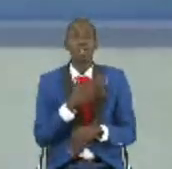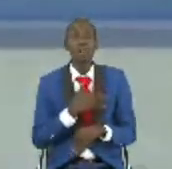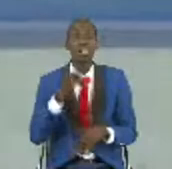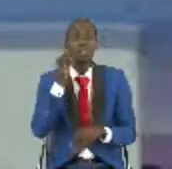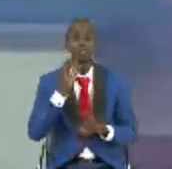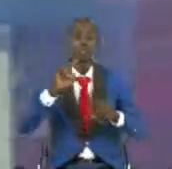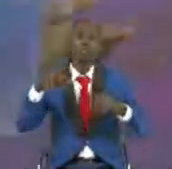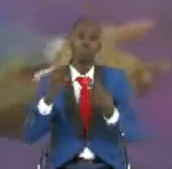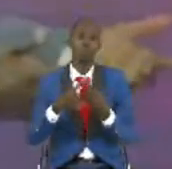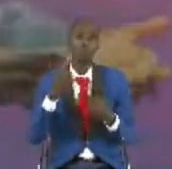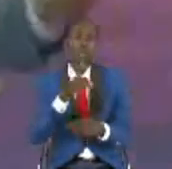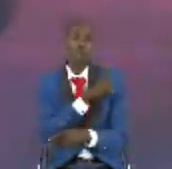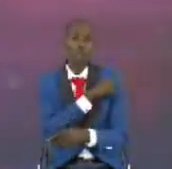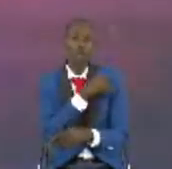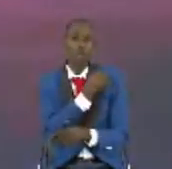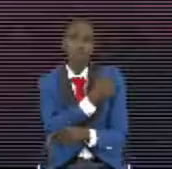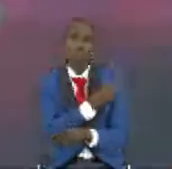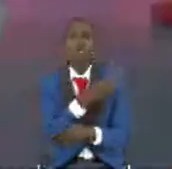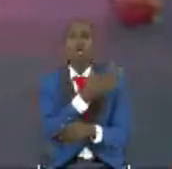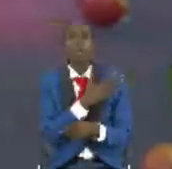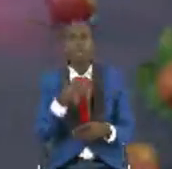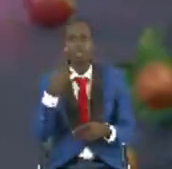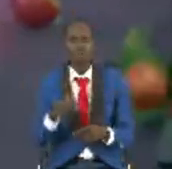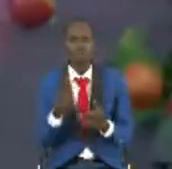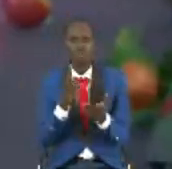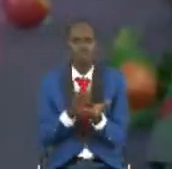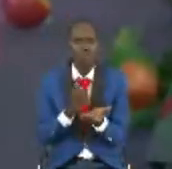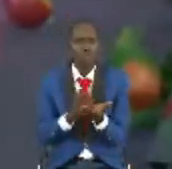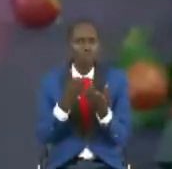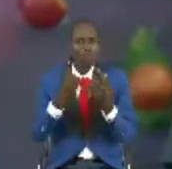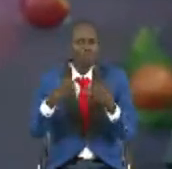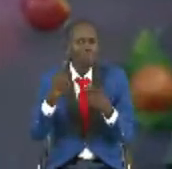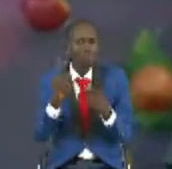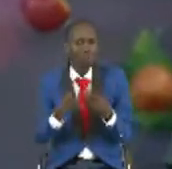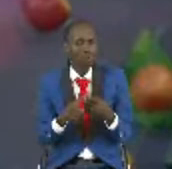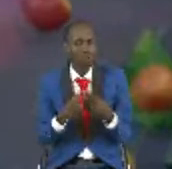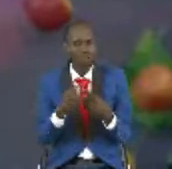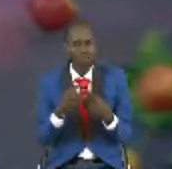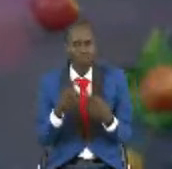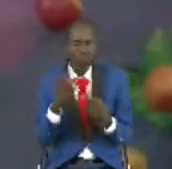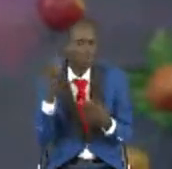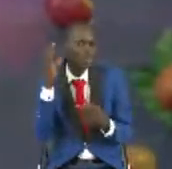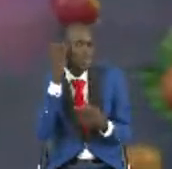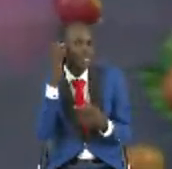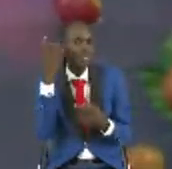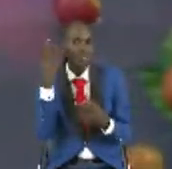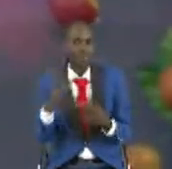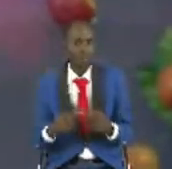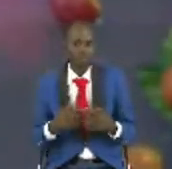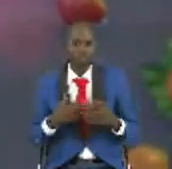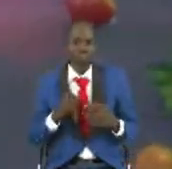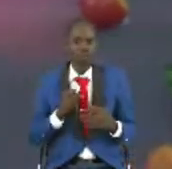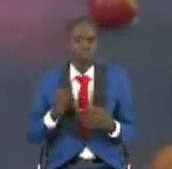Et elle était allée à l'hôpital. Les docteurs ont essayé d'écouter le battement du cœur de l'enfant. Plus rien.